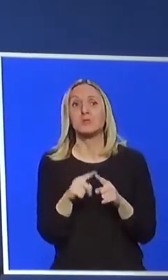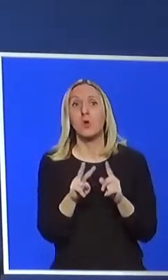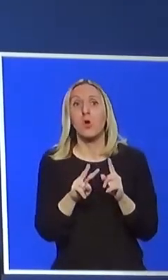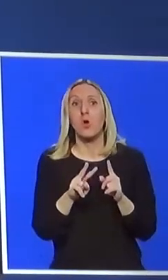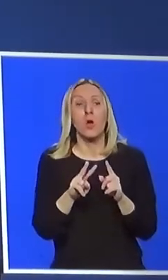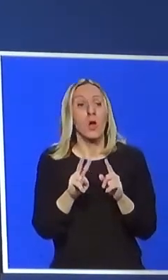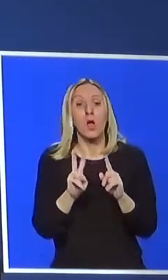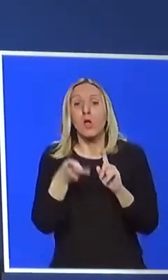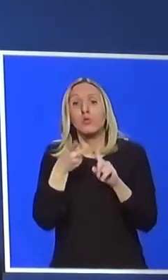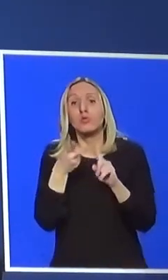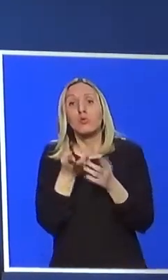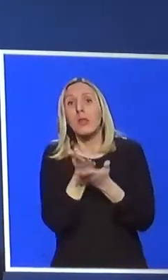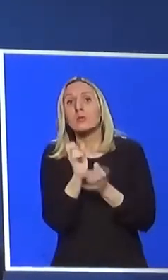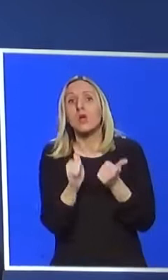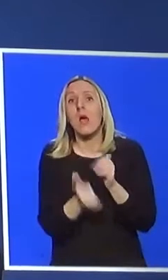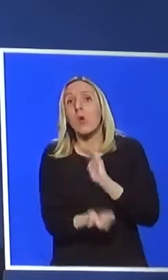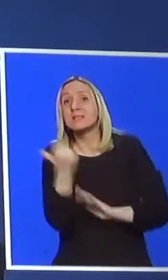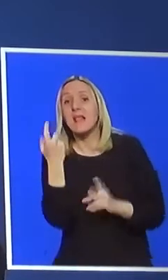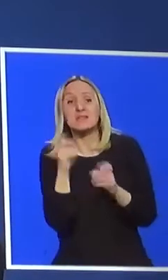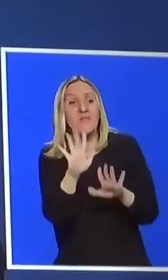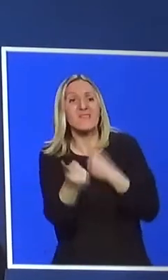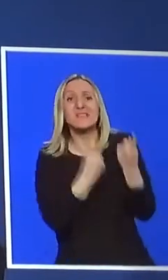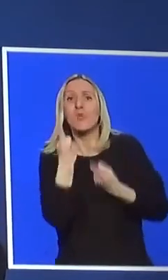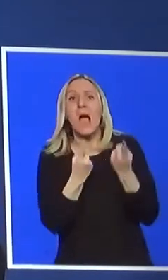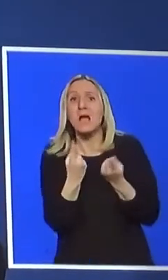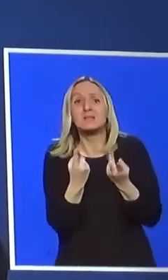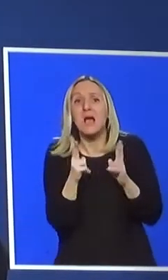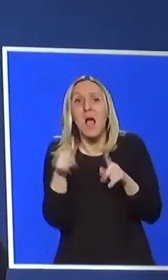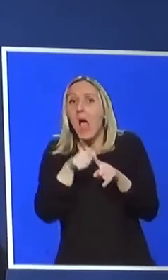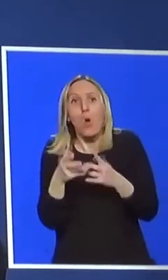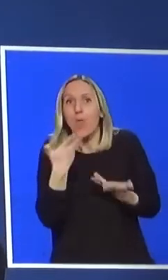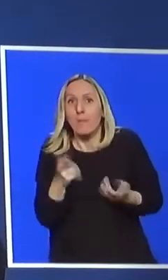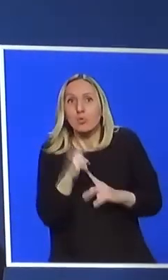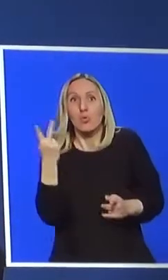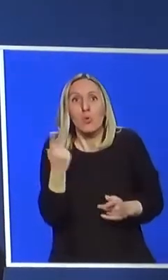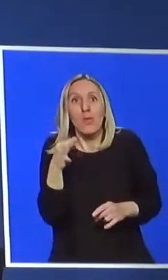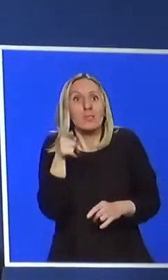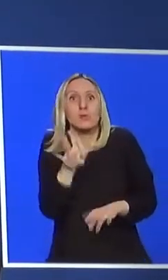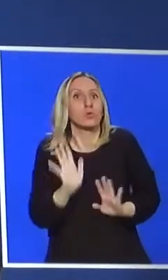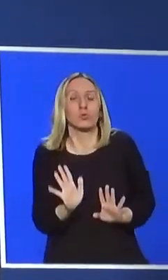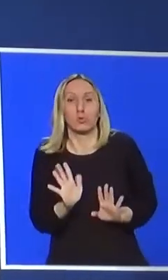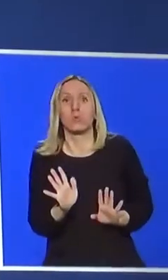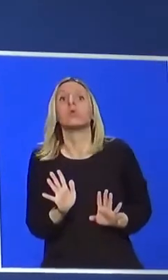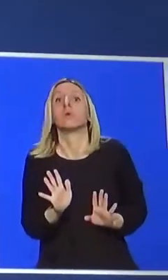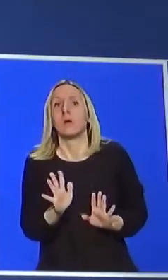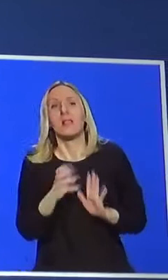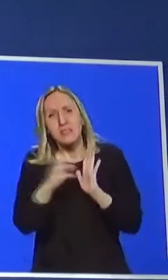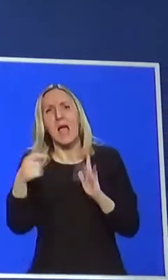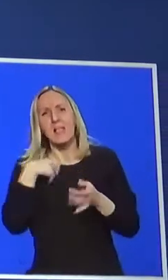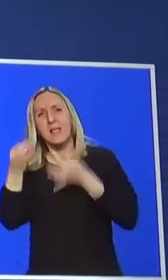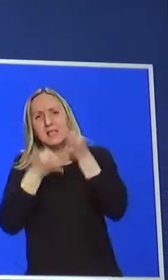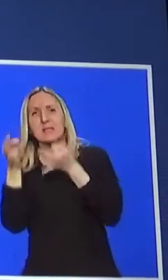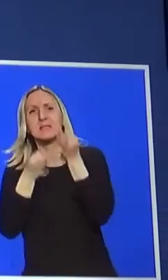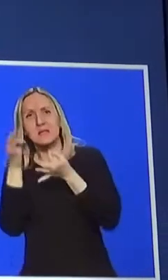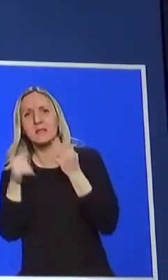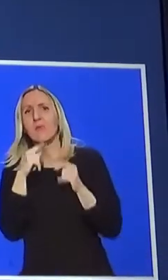iz ove situacije nemamo. Mi ćemo se nadalje testirati. Mislim da treba reći da